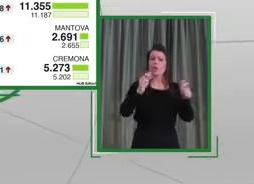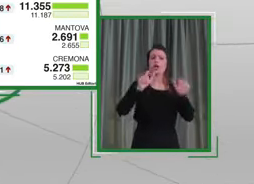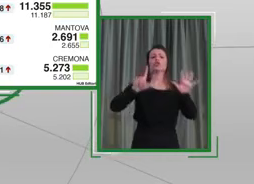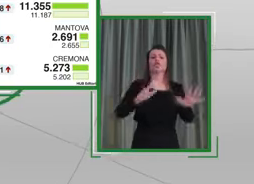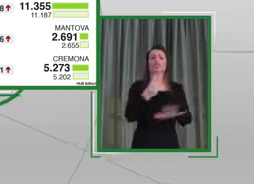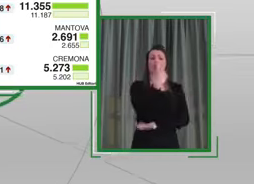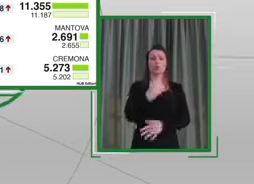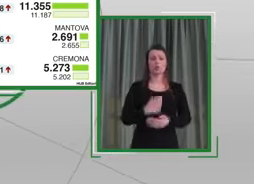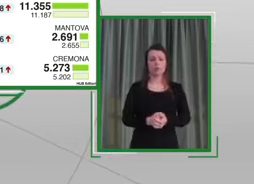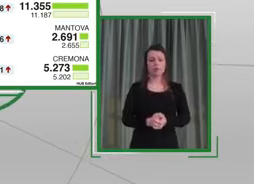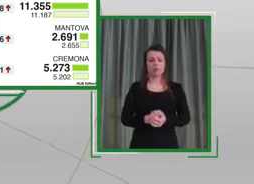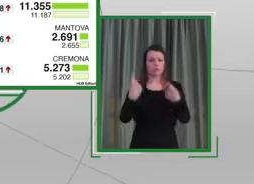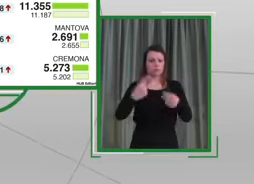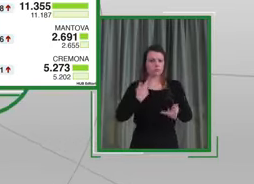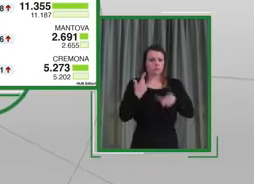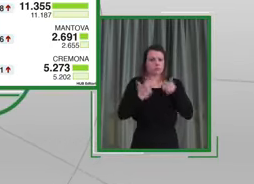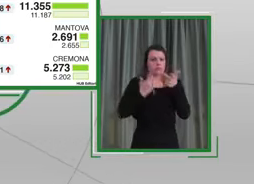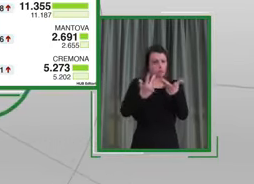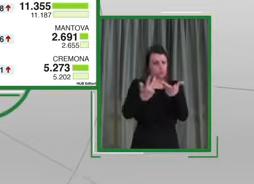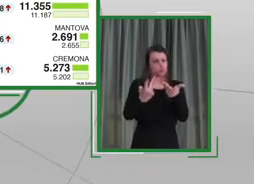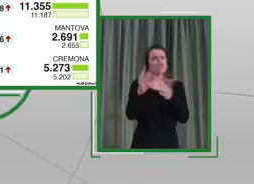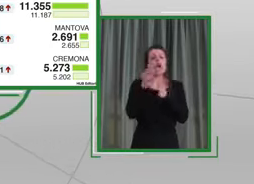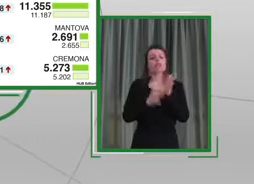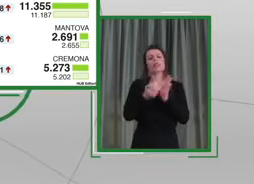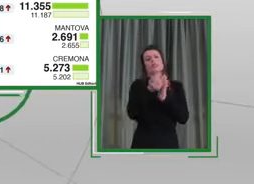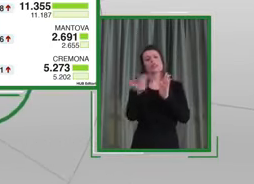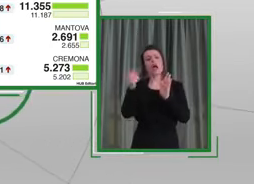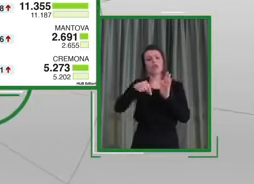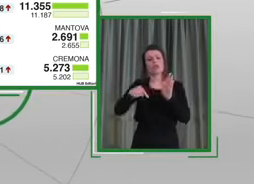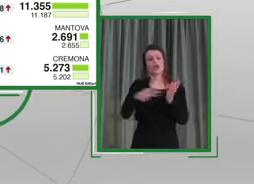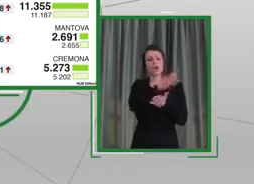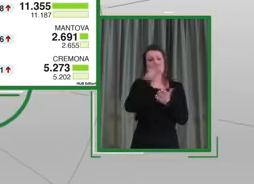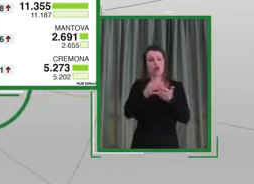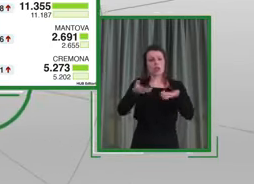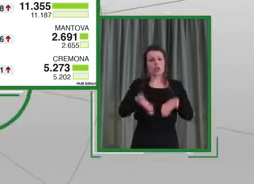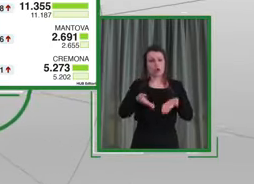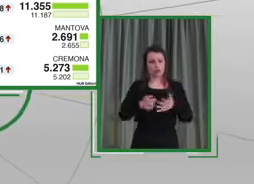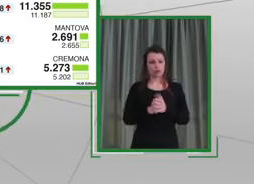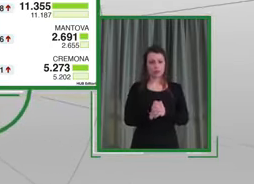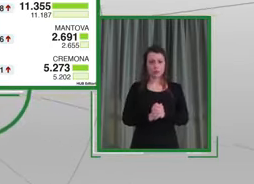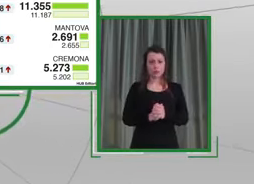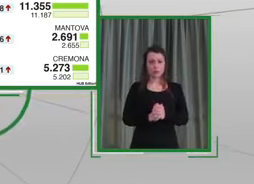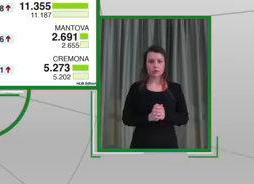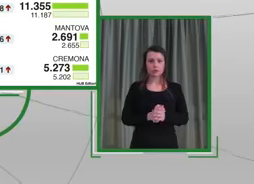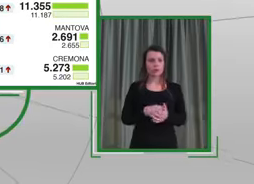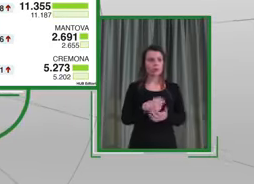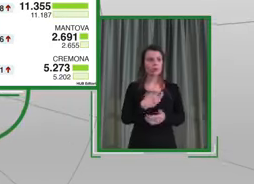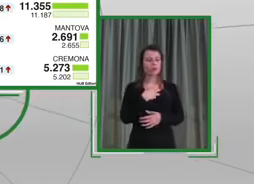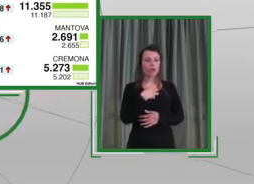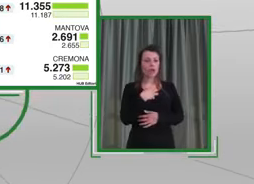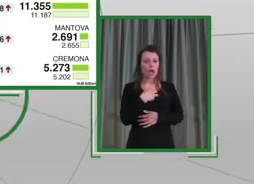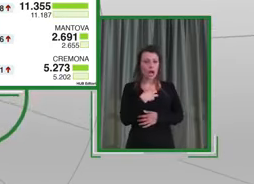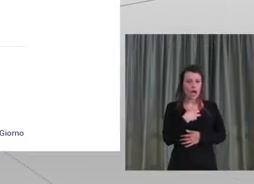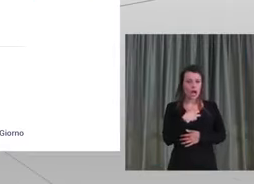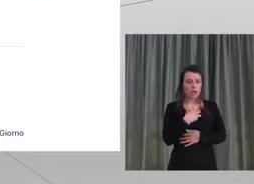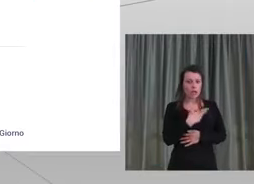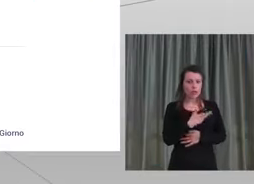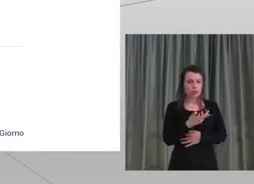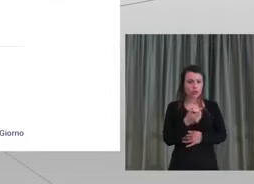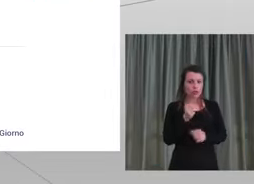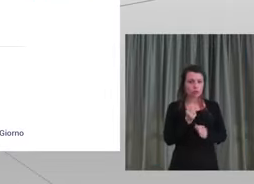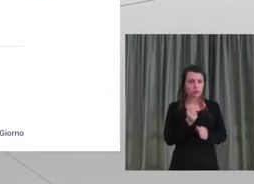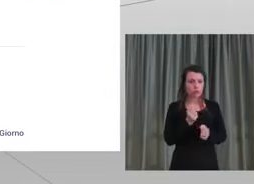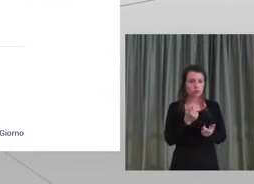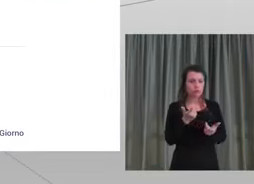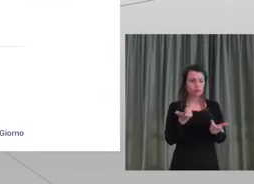questi sono dunque i dati della giornata assessore possiamo dare un giudizio